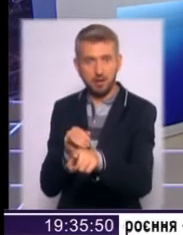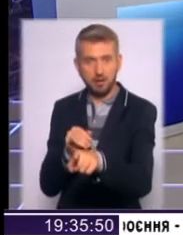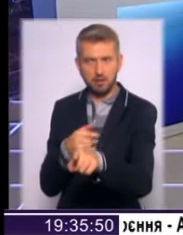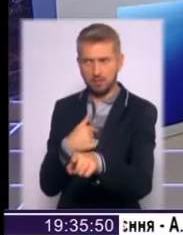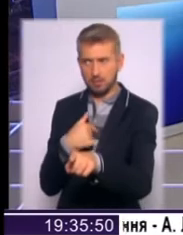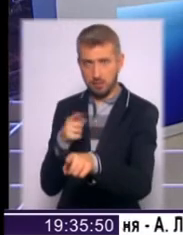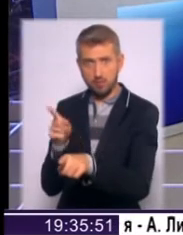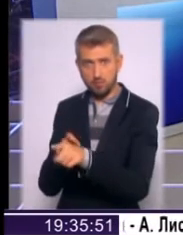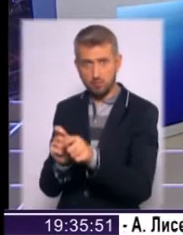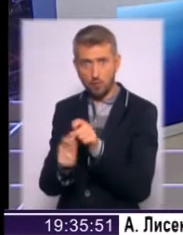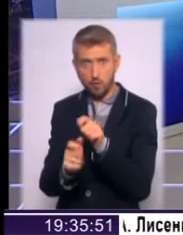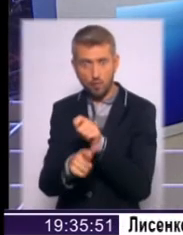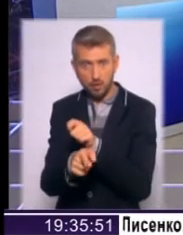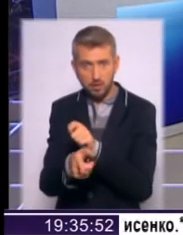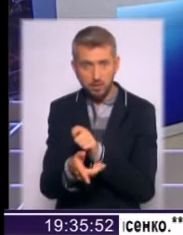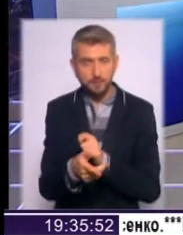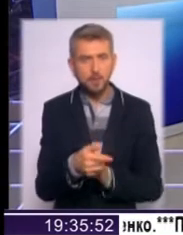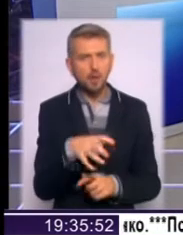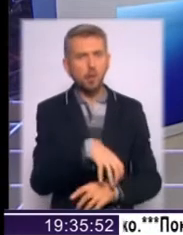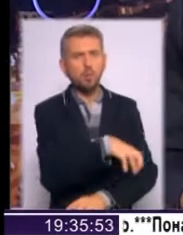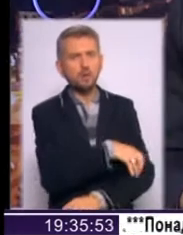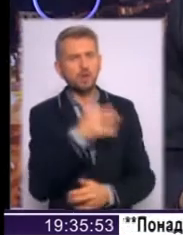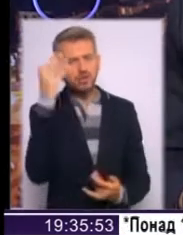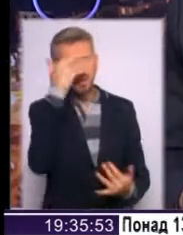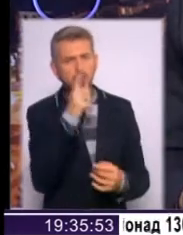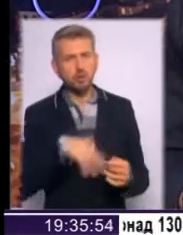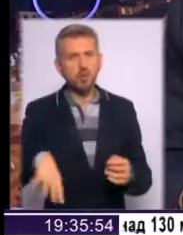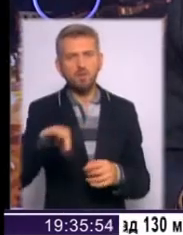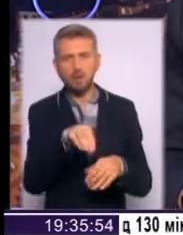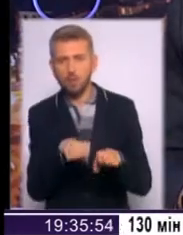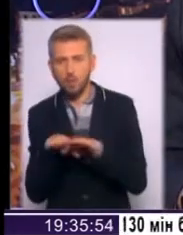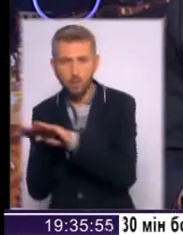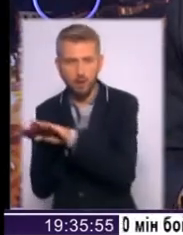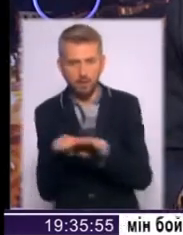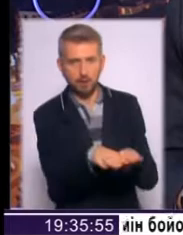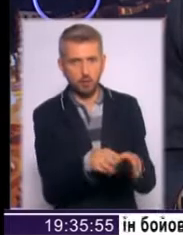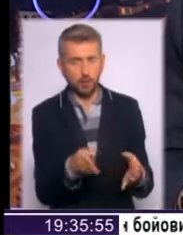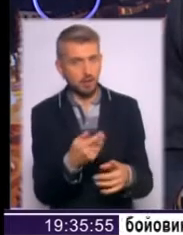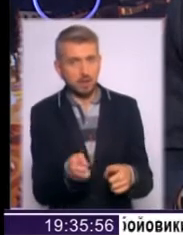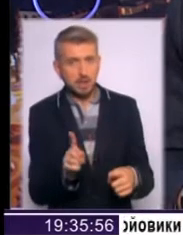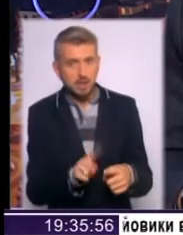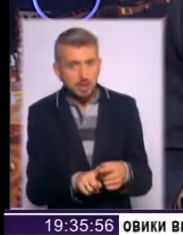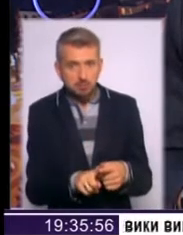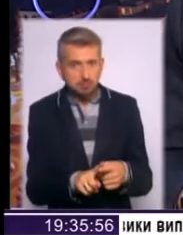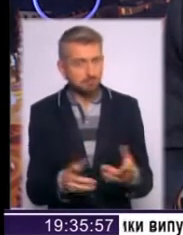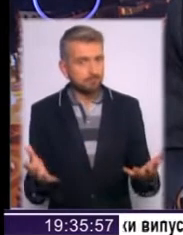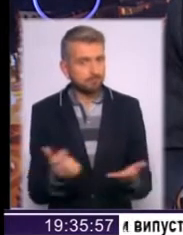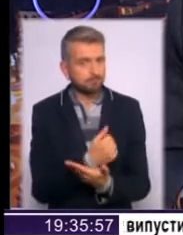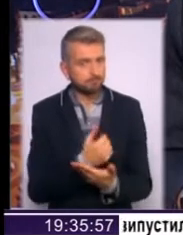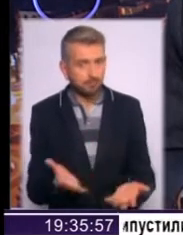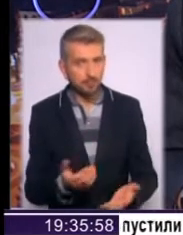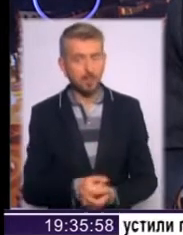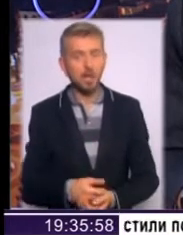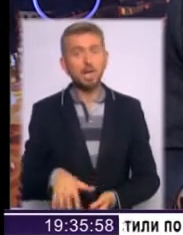йому маю... Ну, тобто комуністичне мислення, комуністичне мислення, щоб всіх урівніловка оця, вона не прийшла. І так само